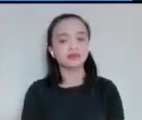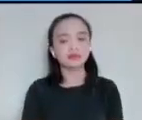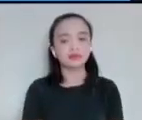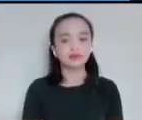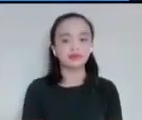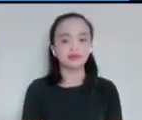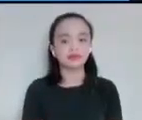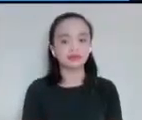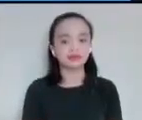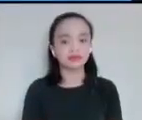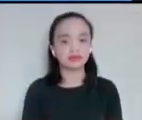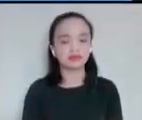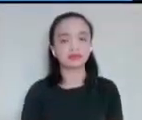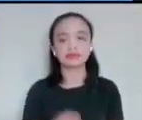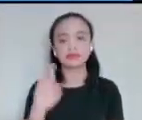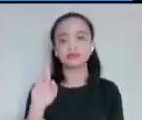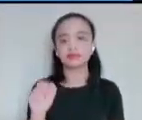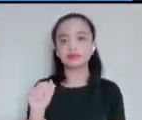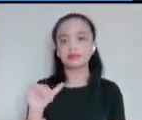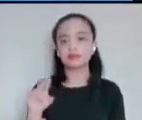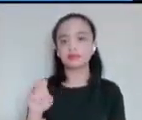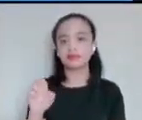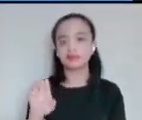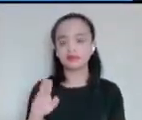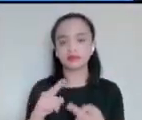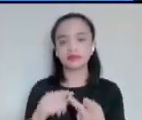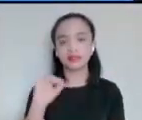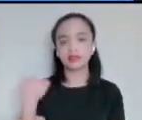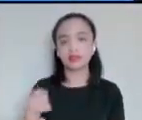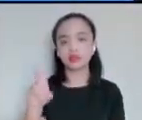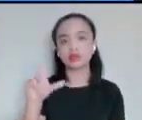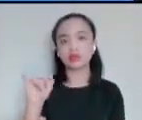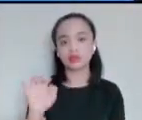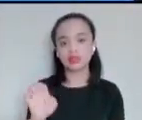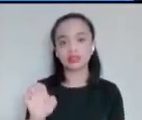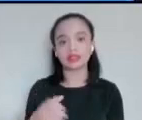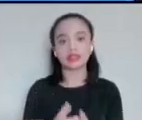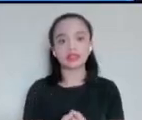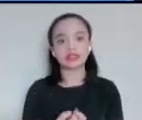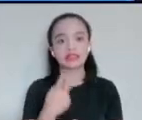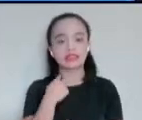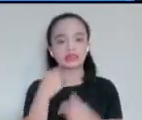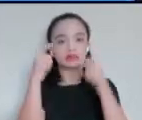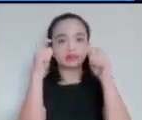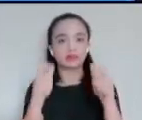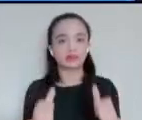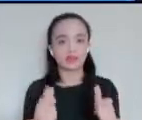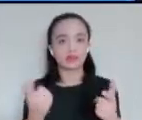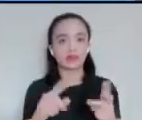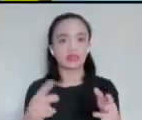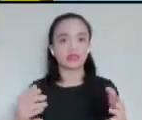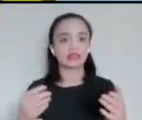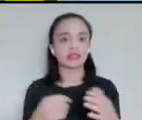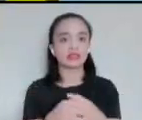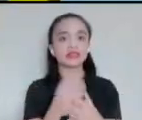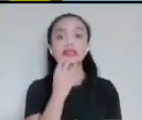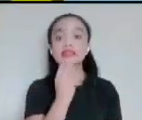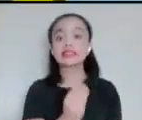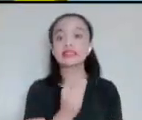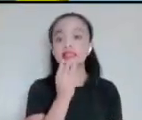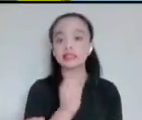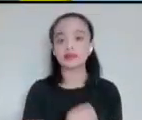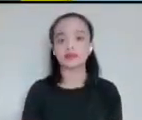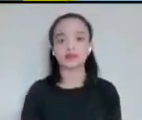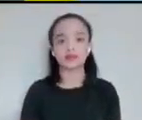Rayver Cruz at Julian San Jose naipit sa lockdown sa Israel. Napilitang manatili